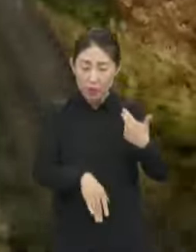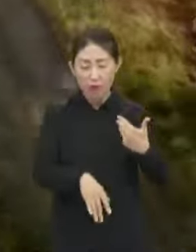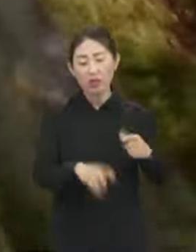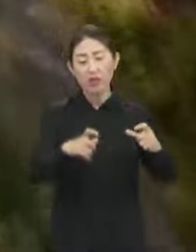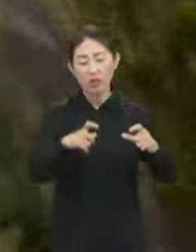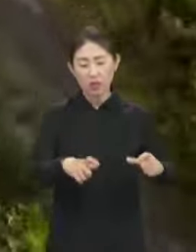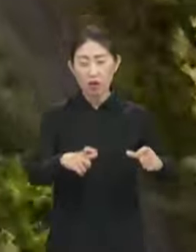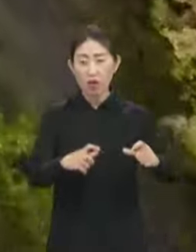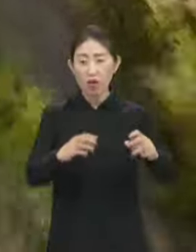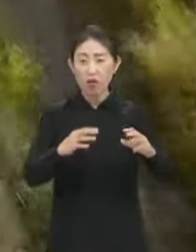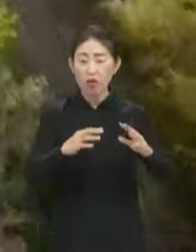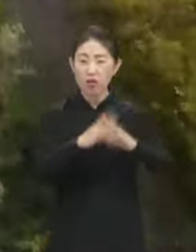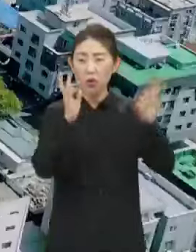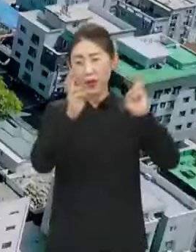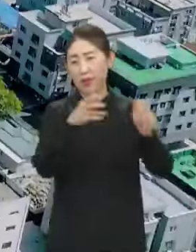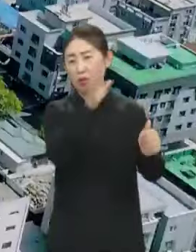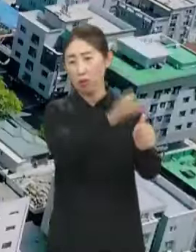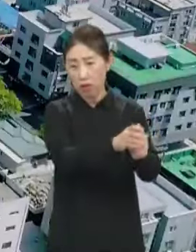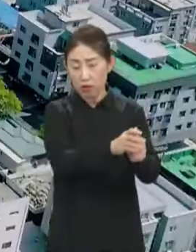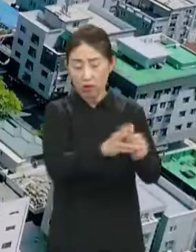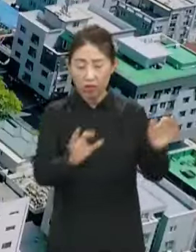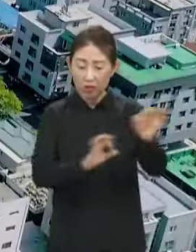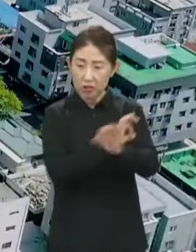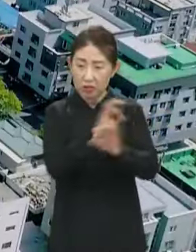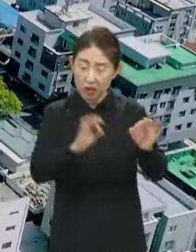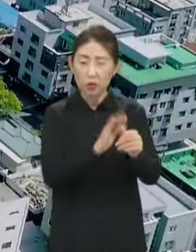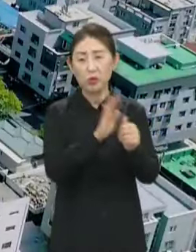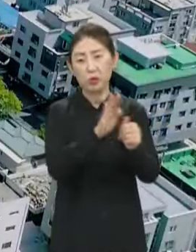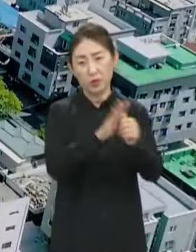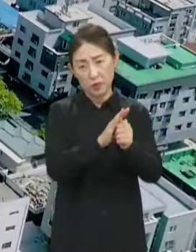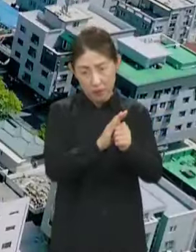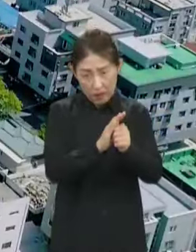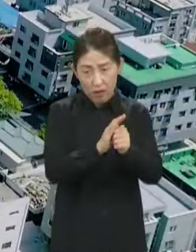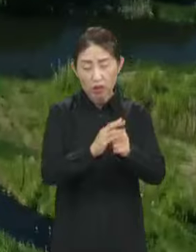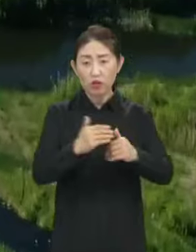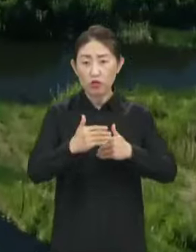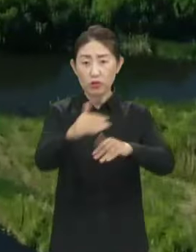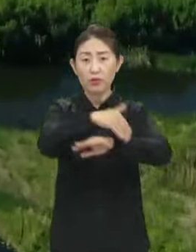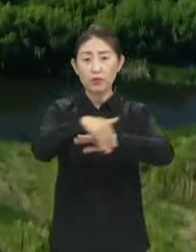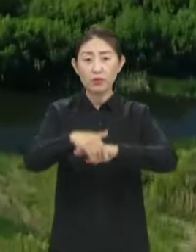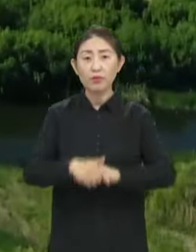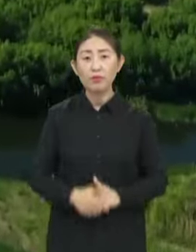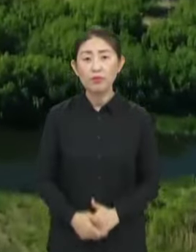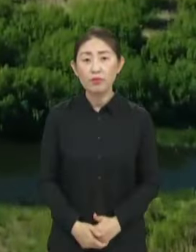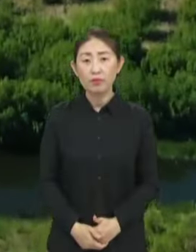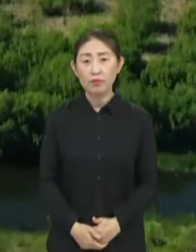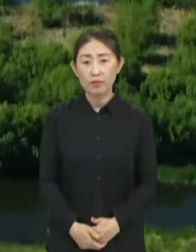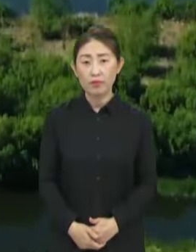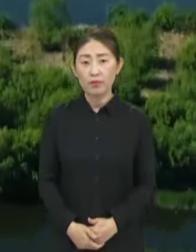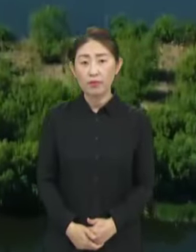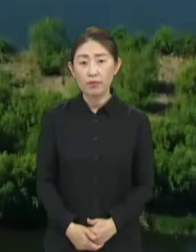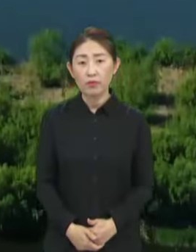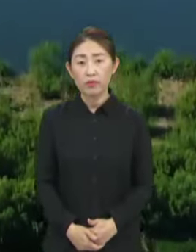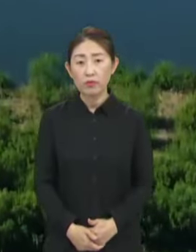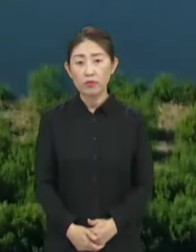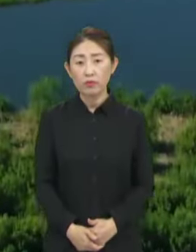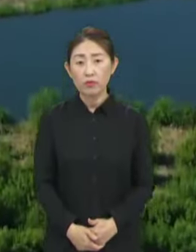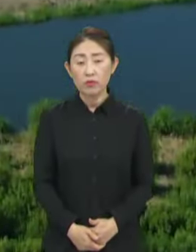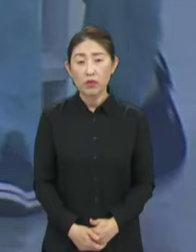적극 참여할 수 있도록 해 지역 경제에 힘이 될 수 있도록 사업을 추진할 계획입니다. TJB 김철진입니다.